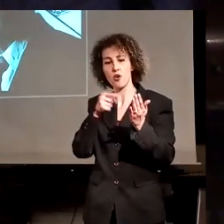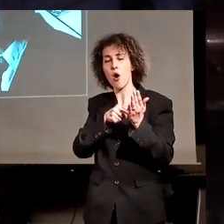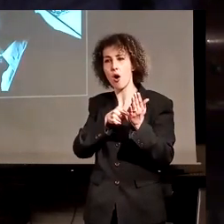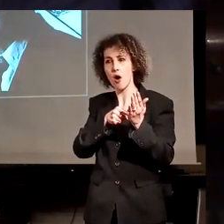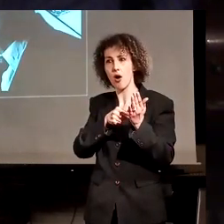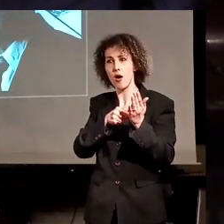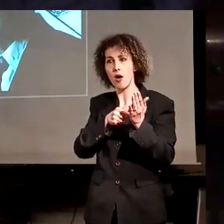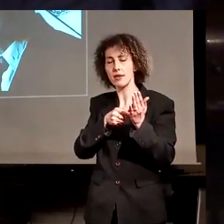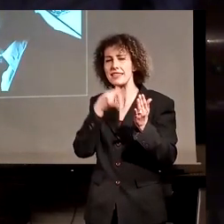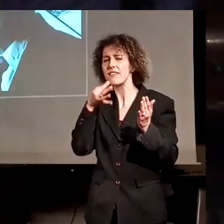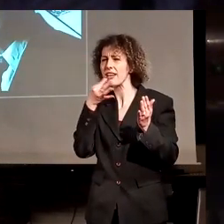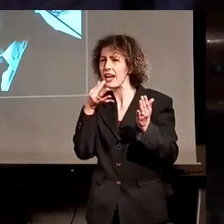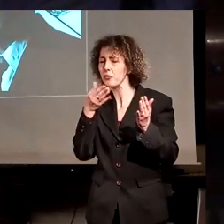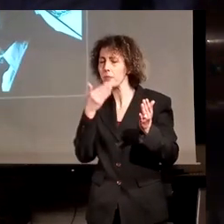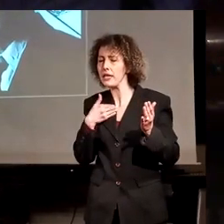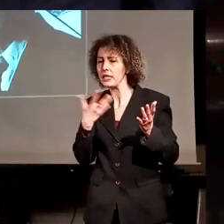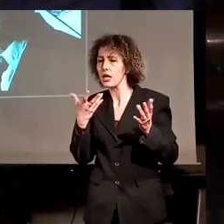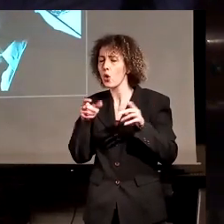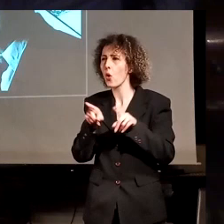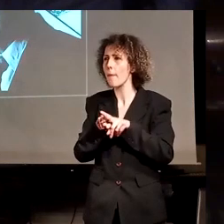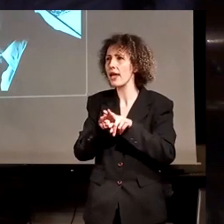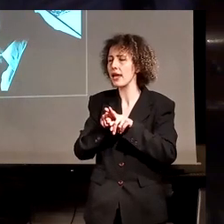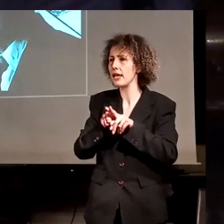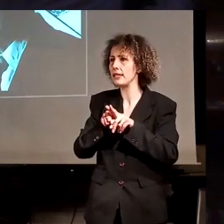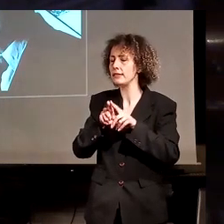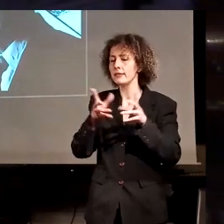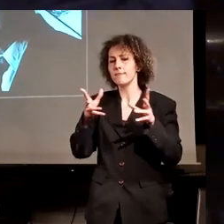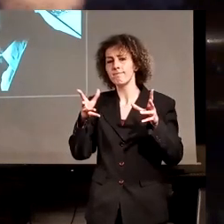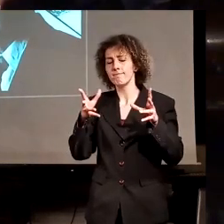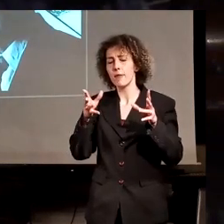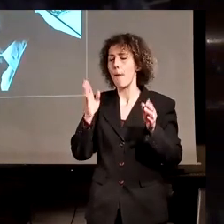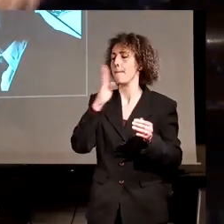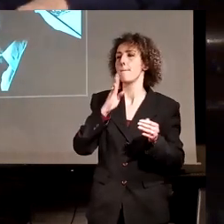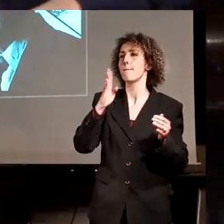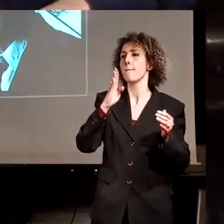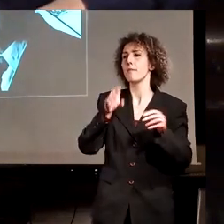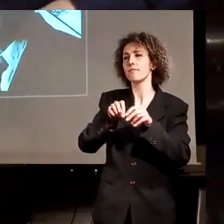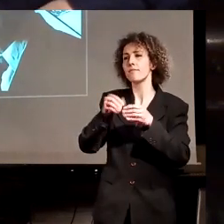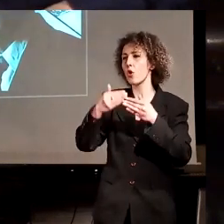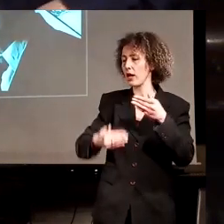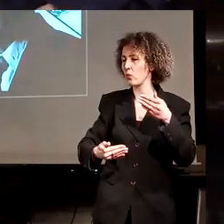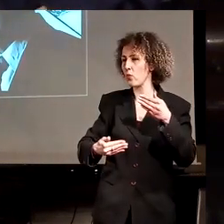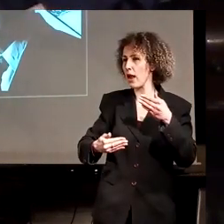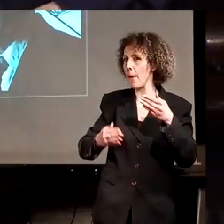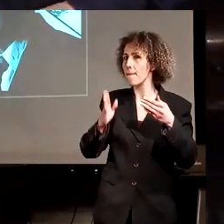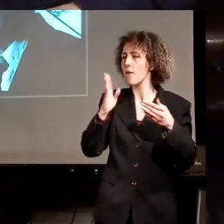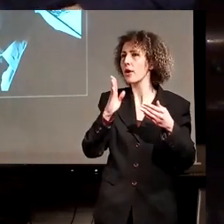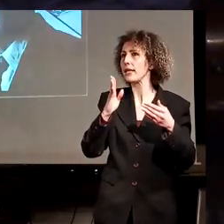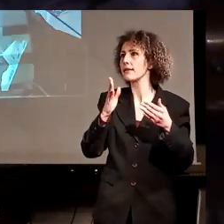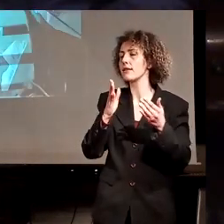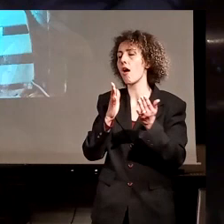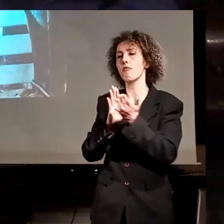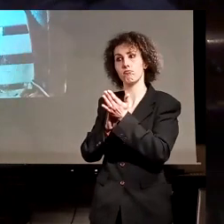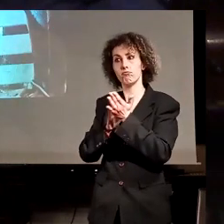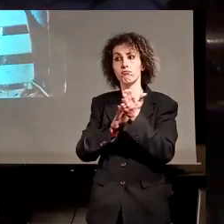risiede paradossalmente in una stroncatura borges è stato acclamato da come dicevo prima da